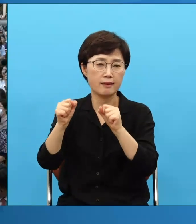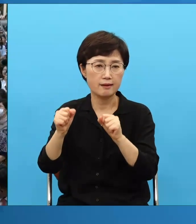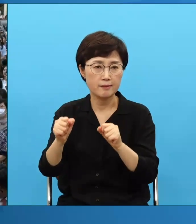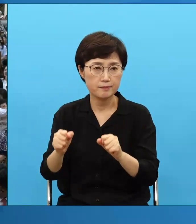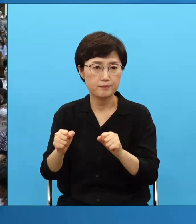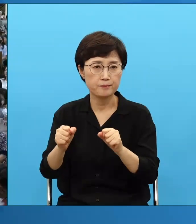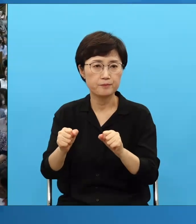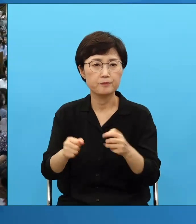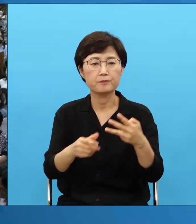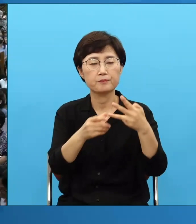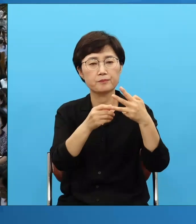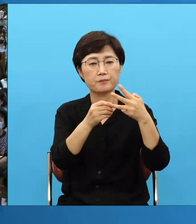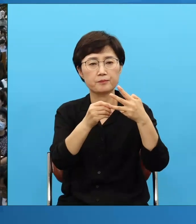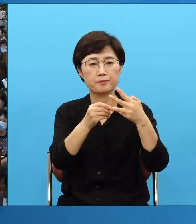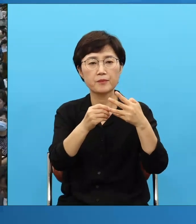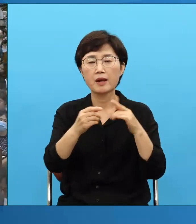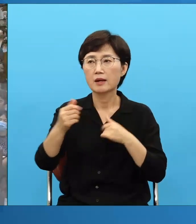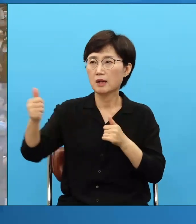함께하리라